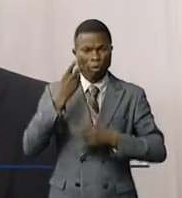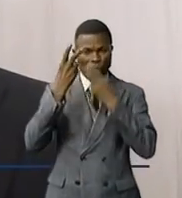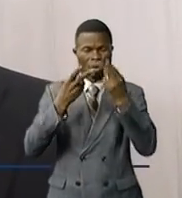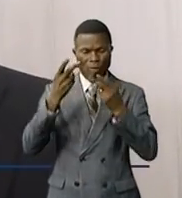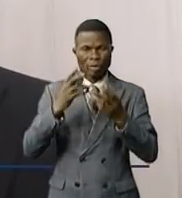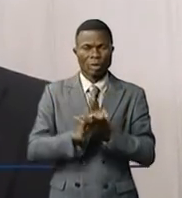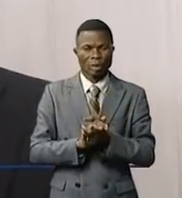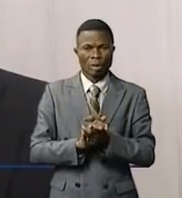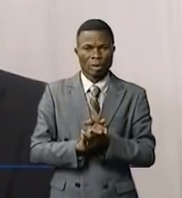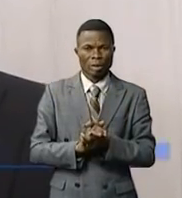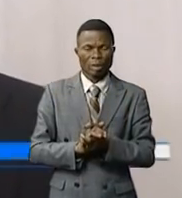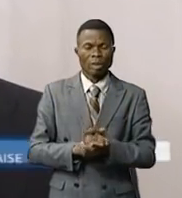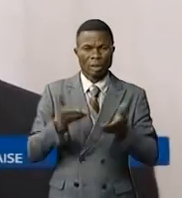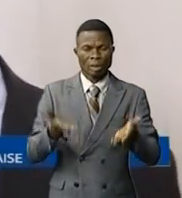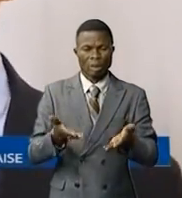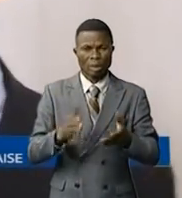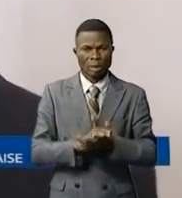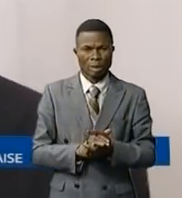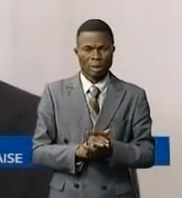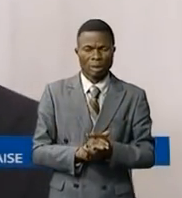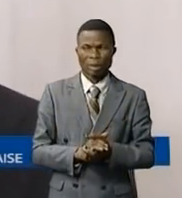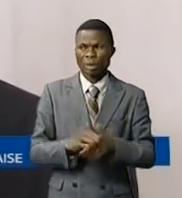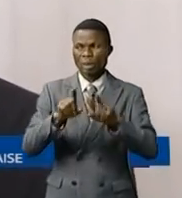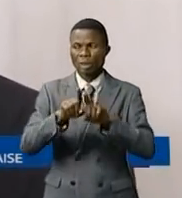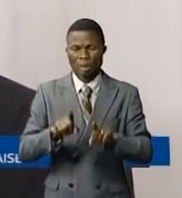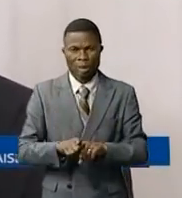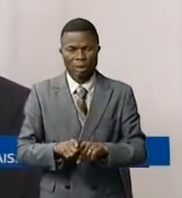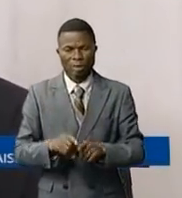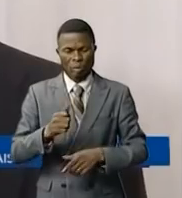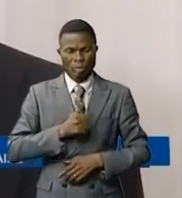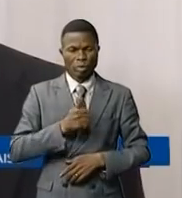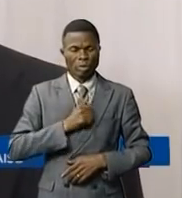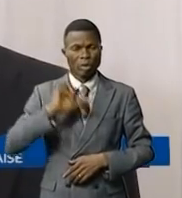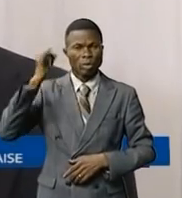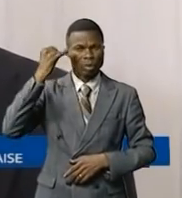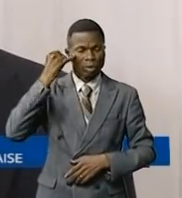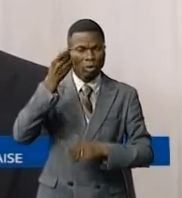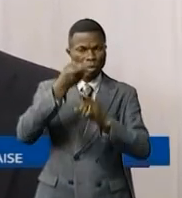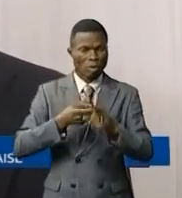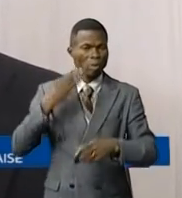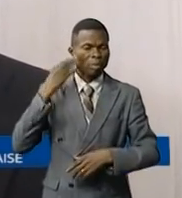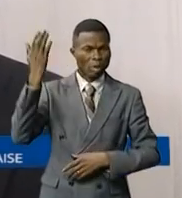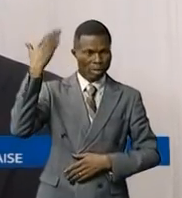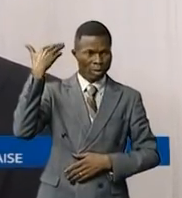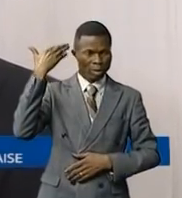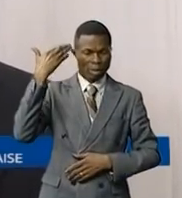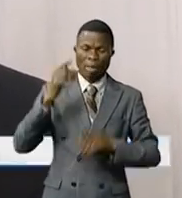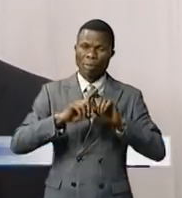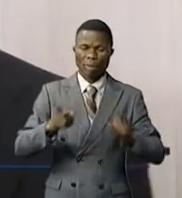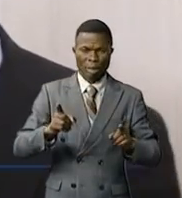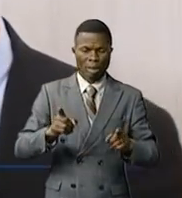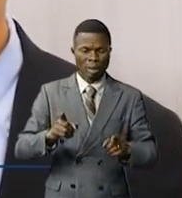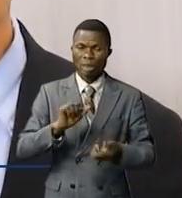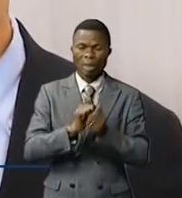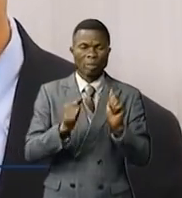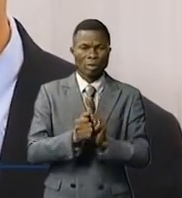d'État de président Tshisekedi, Félix-Antoine Tshisekedi Tshilombo, le président de la République, au Japon au mois de mars l'année dernière, mais